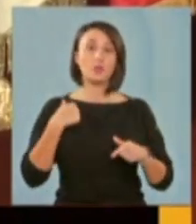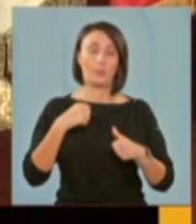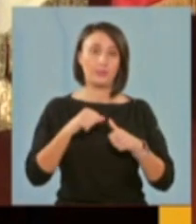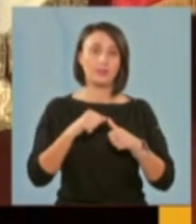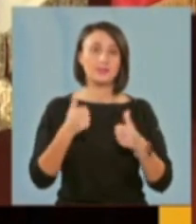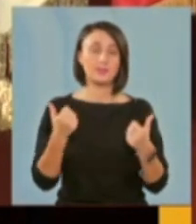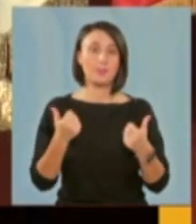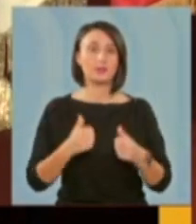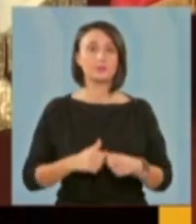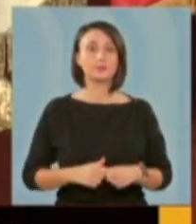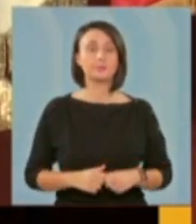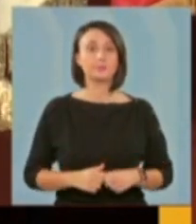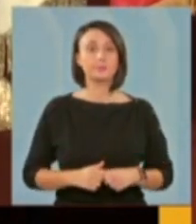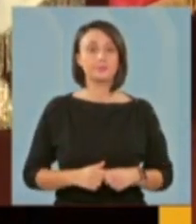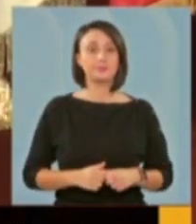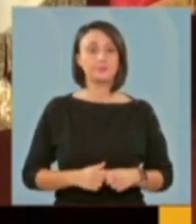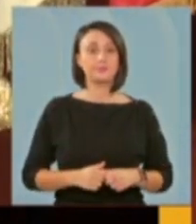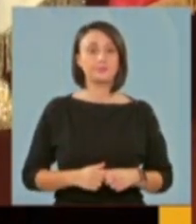de